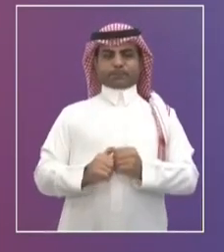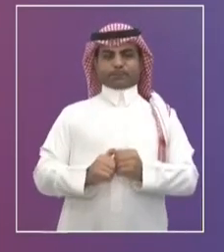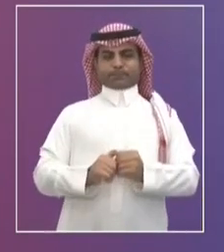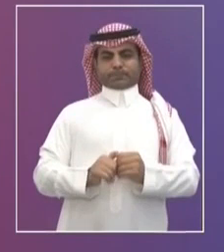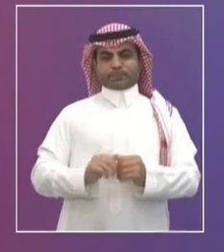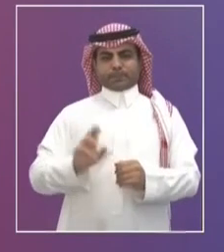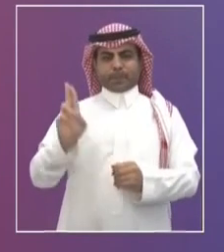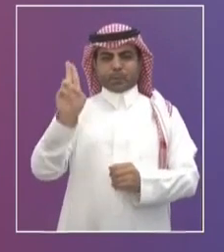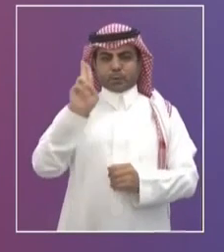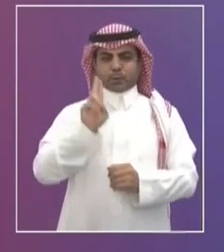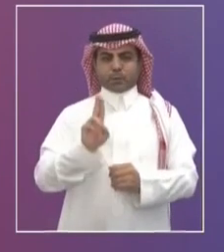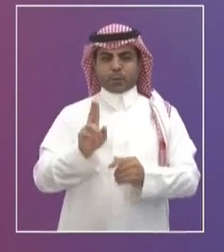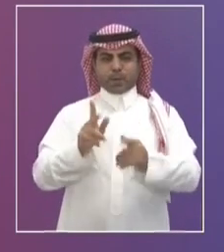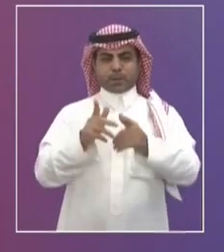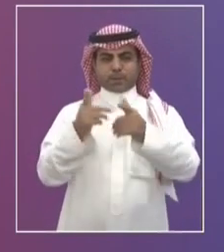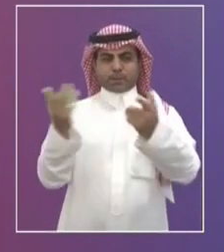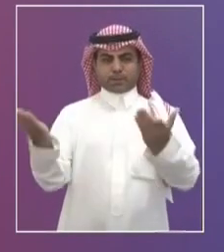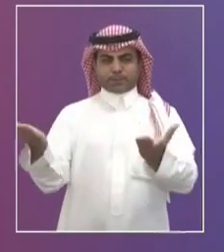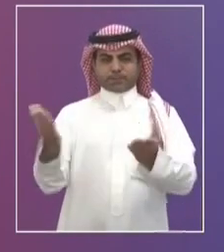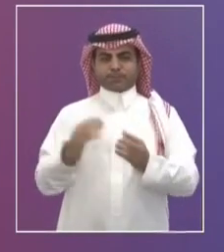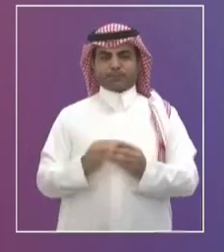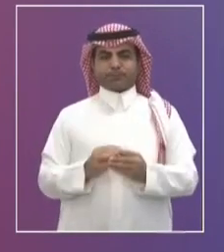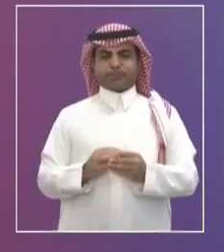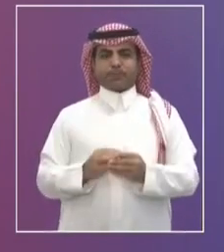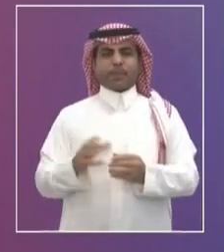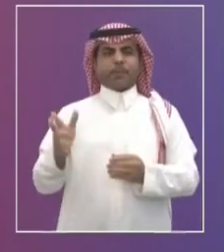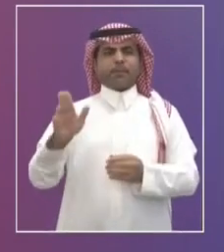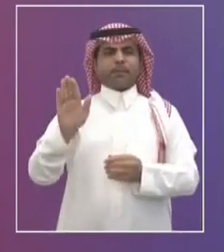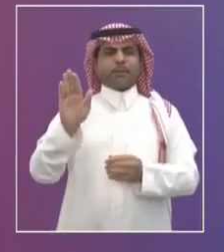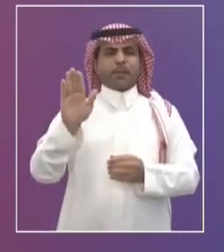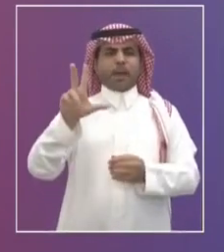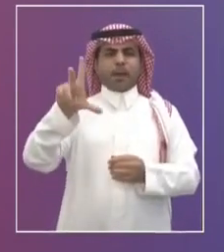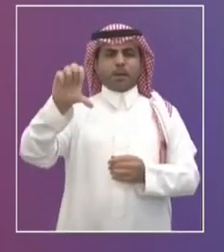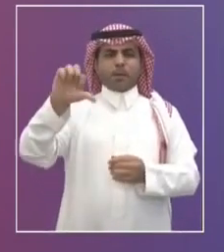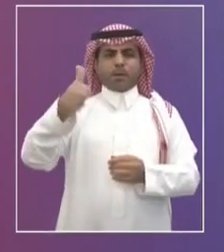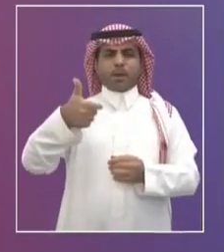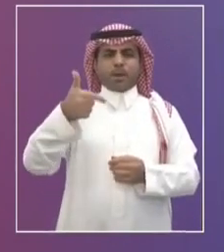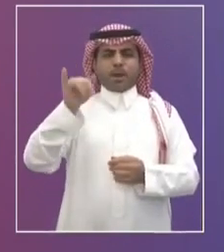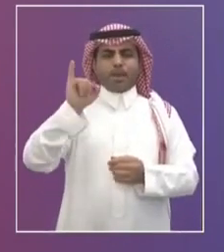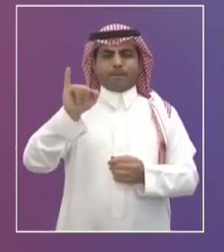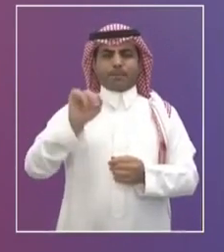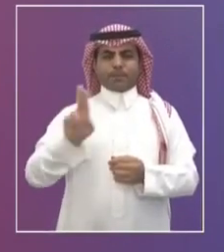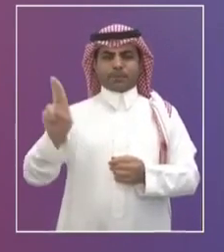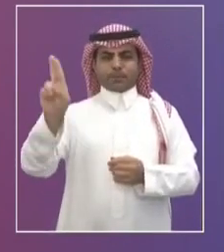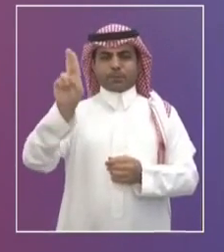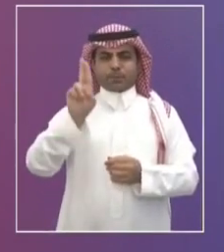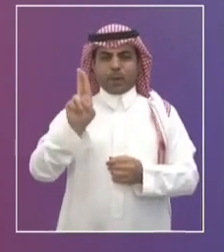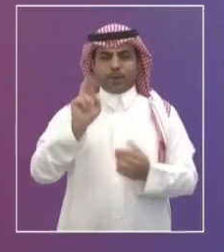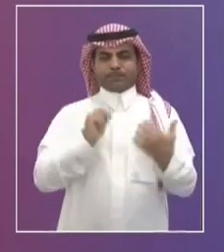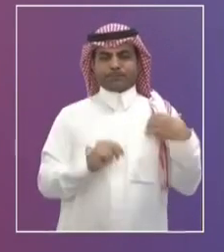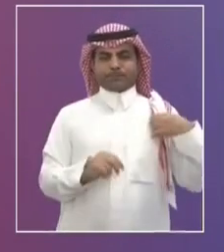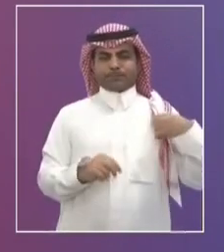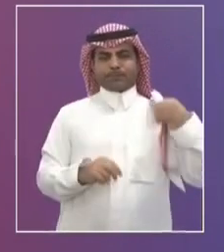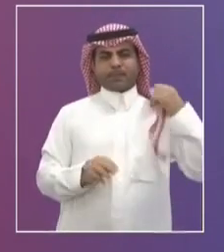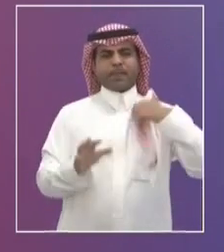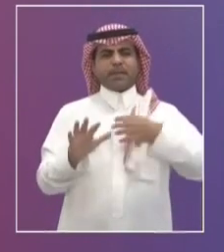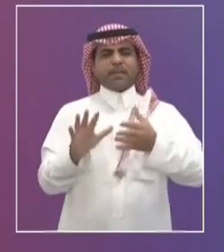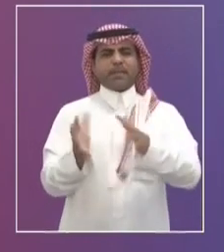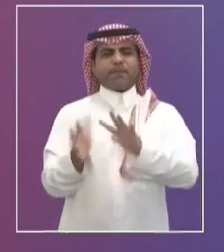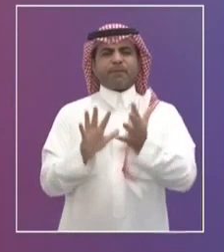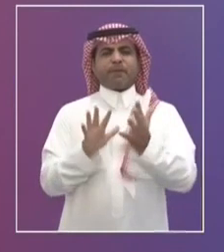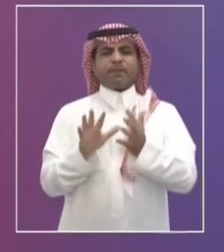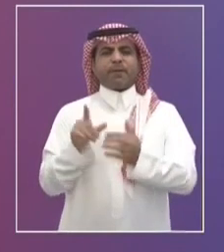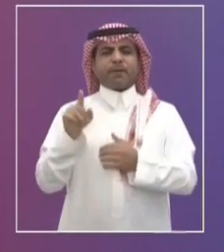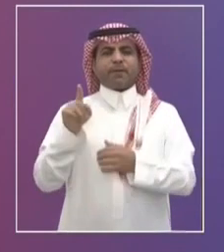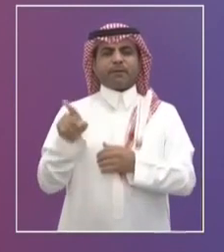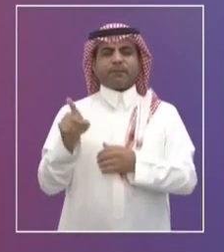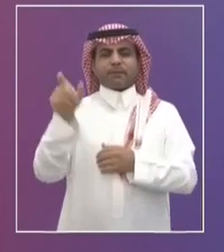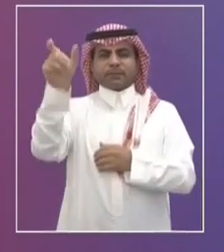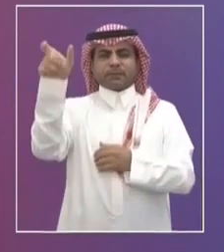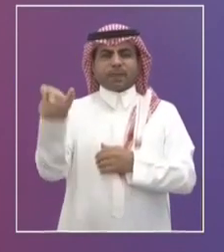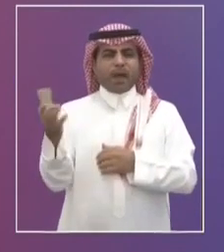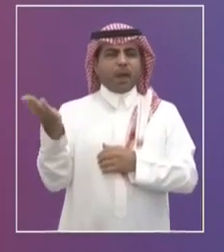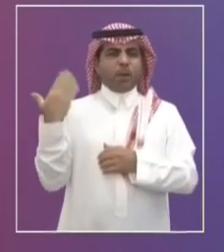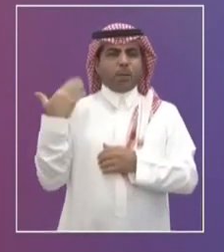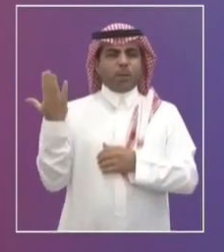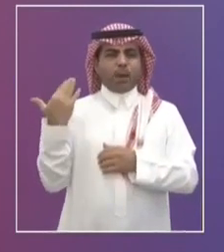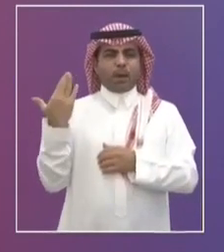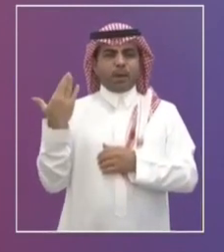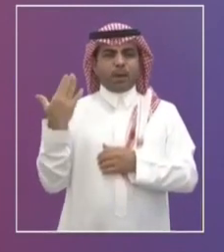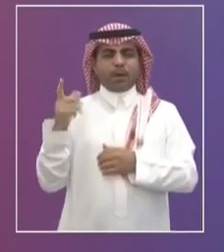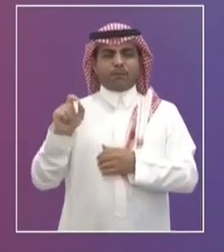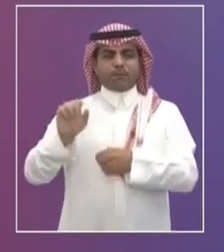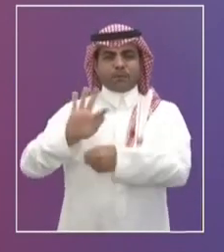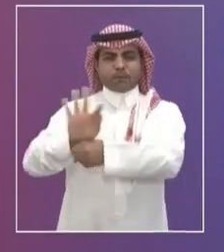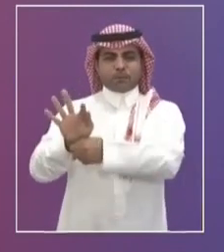والأخوات الصحفيين. هاري عبد الله صحيفة الوئام، سؤالي لمتحدث الصحة، كيف يتم التعامل مع الذين ظهرت نتائج